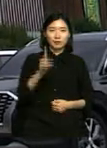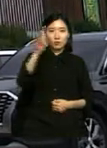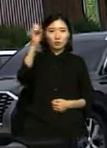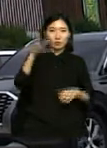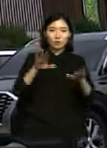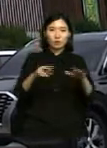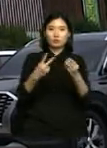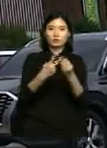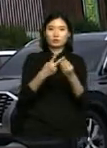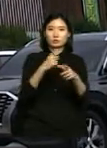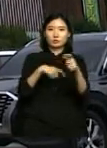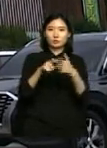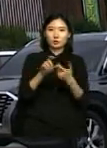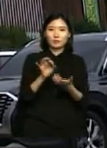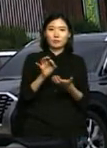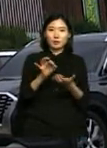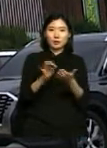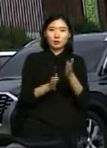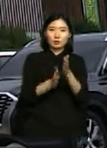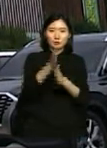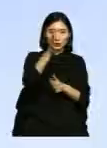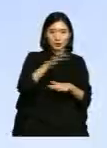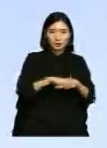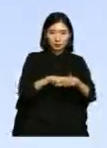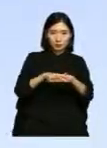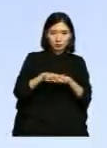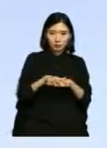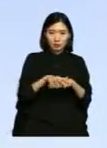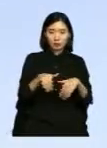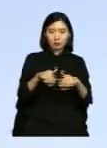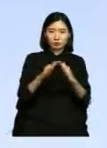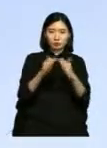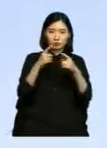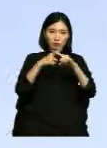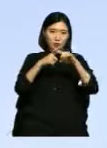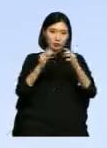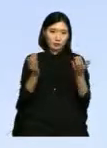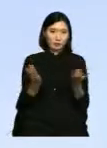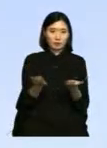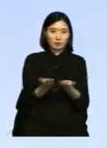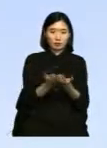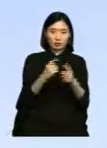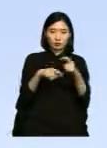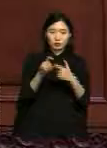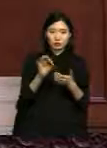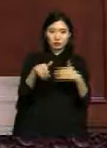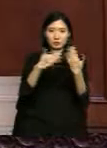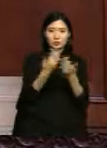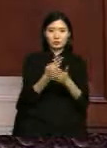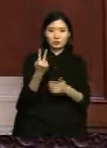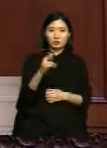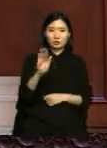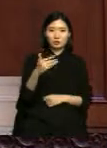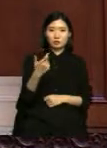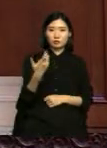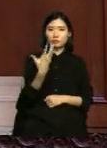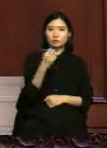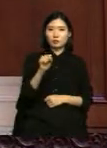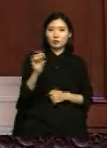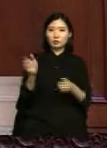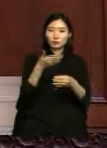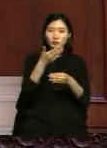고양시의 올해 두 번째 추경 예산은 도시 인프라 구축에 초점을 맞췄습니다. 먼저 추경 전체 2,960억 원